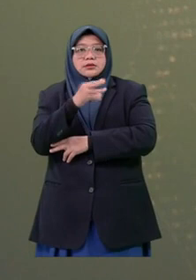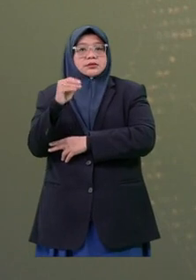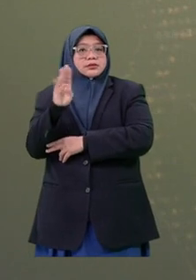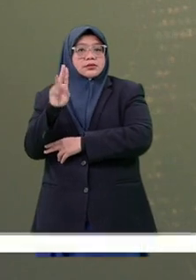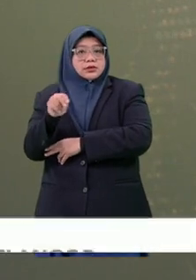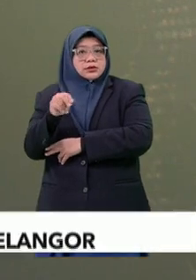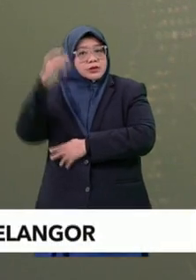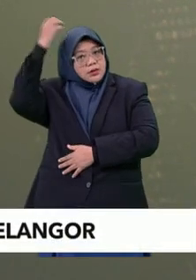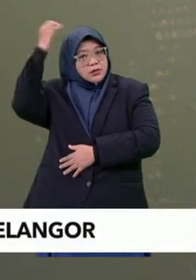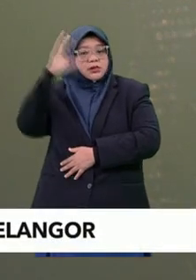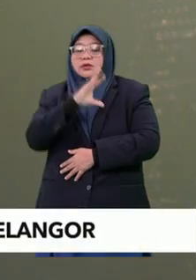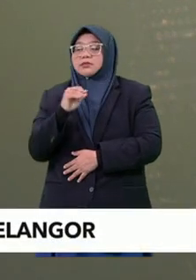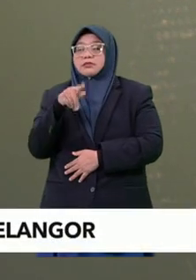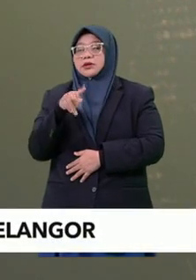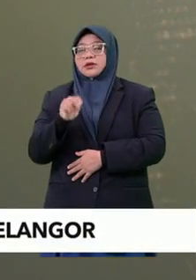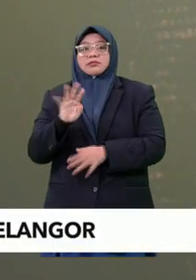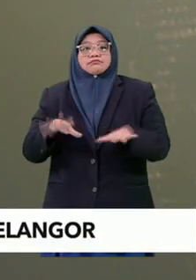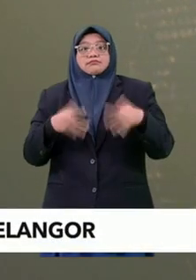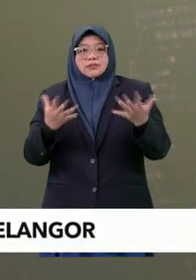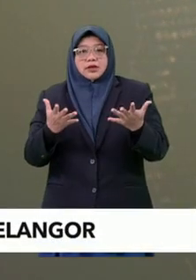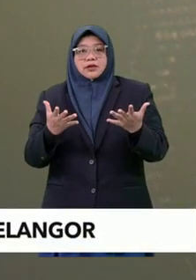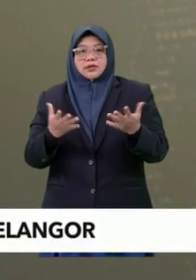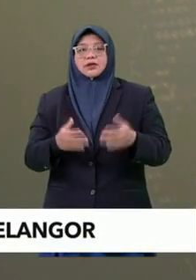tawaran perikatan nasional serangan